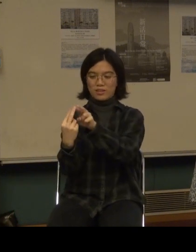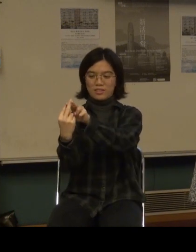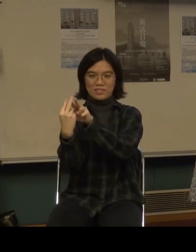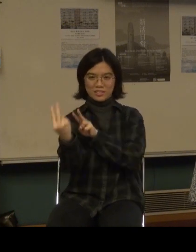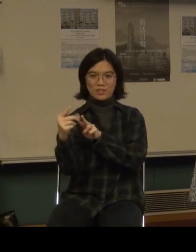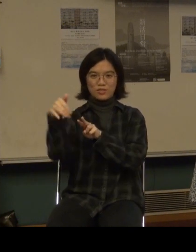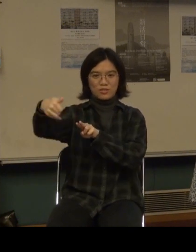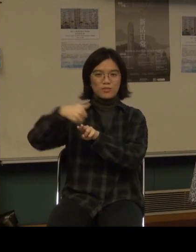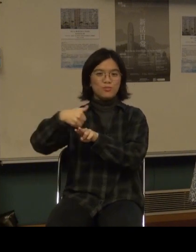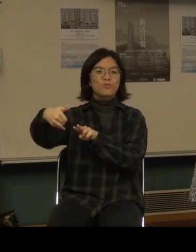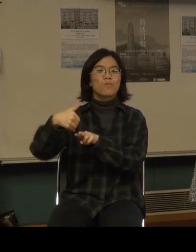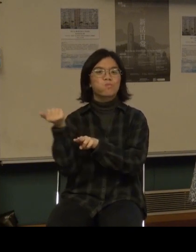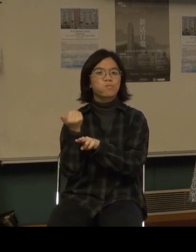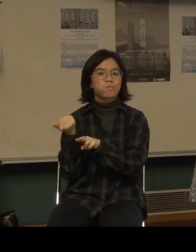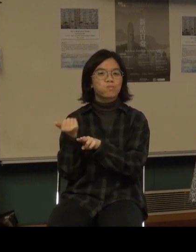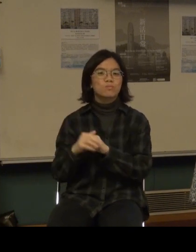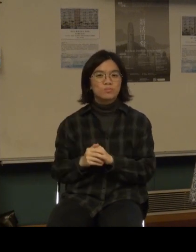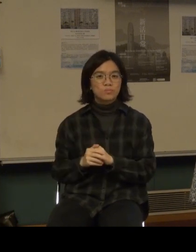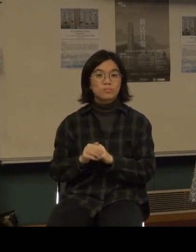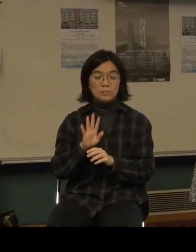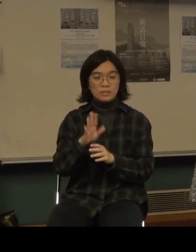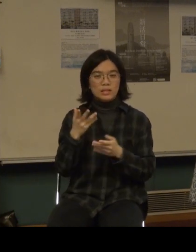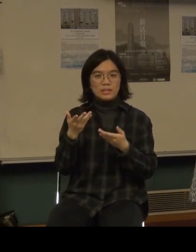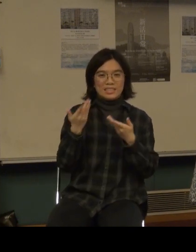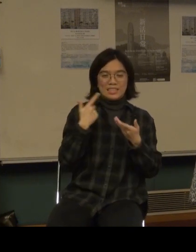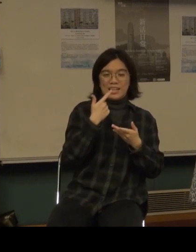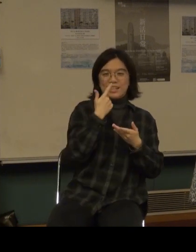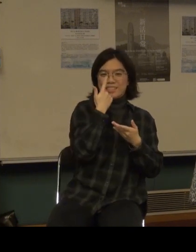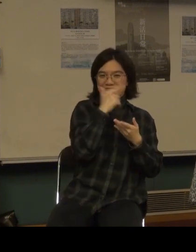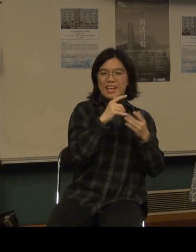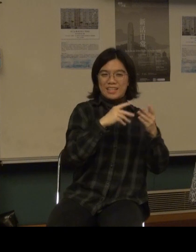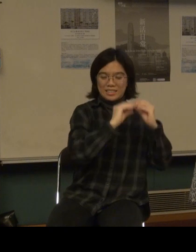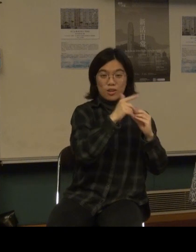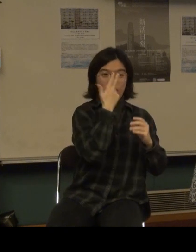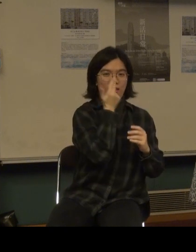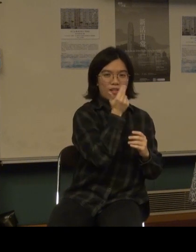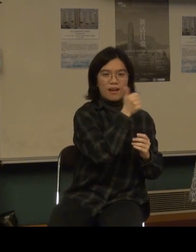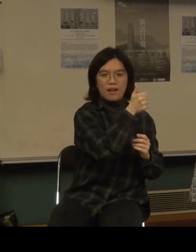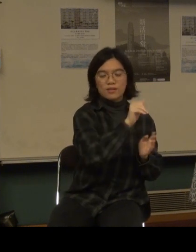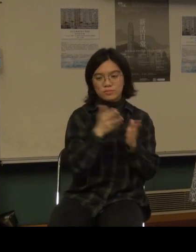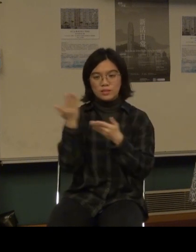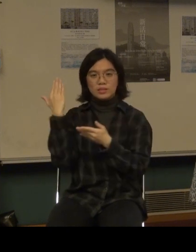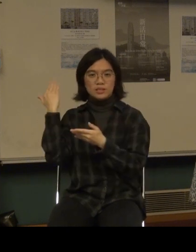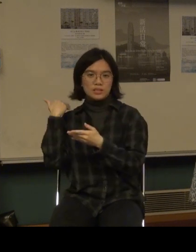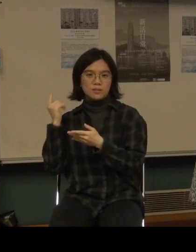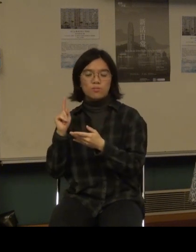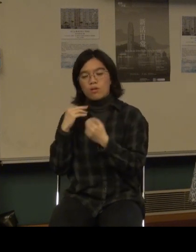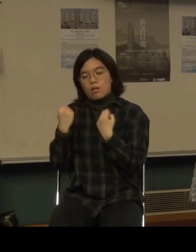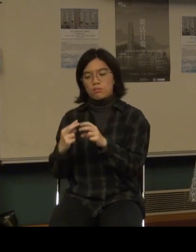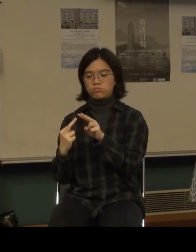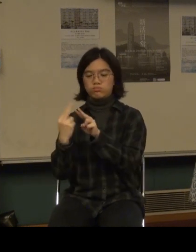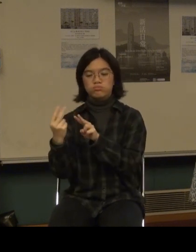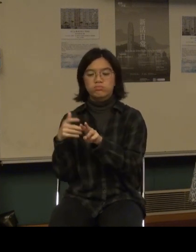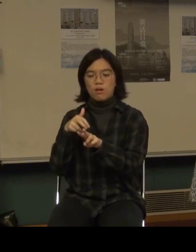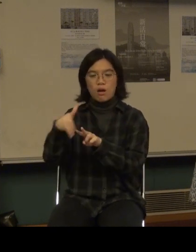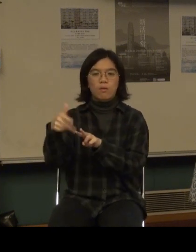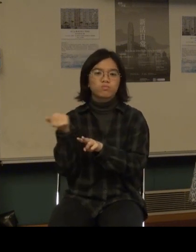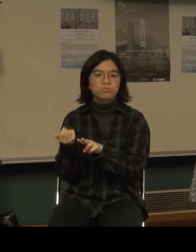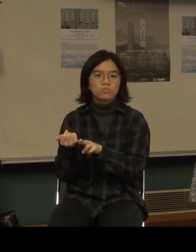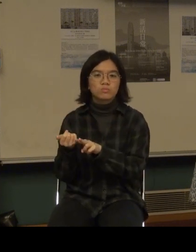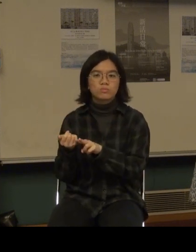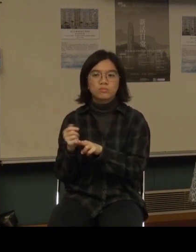嗰個天井咧，以前咧，而家保育咗之後就好靚啦嚇。以前咧，其實呢個咧係用一個完全純功能嘅地方，就係俾嗰啲檔口